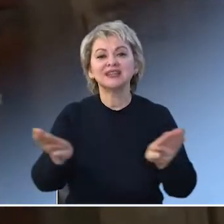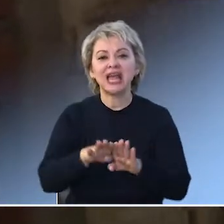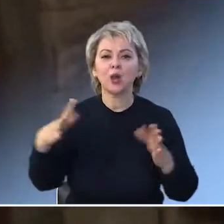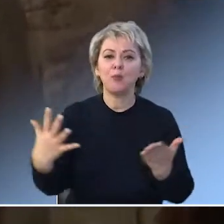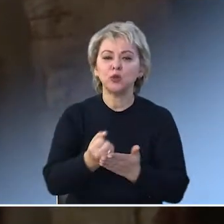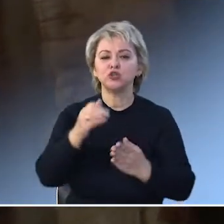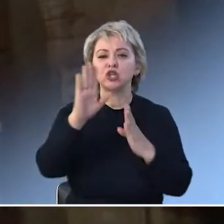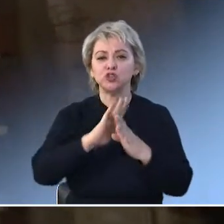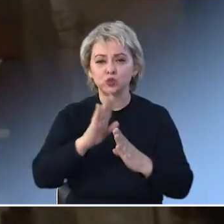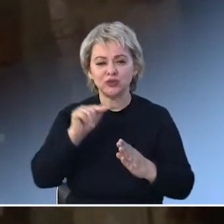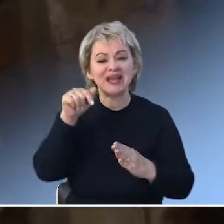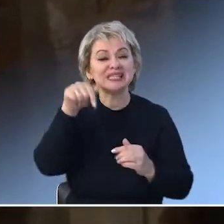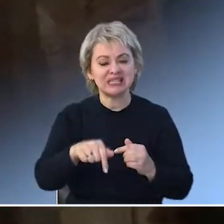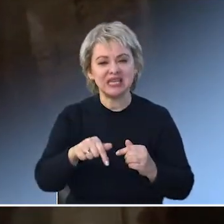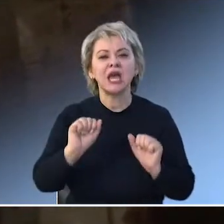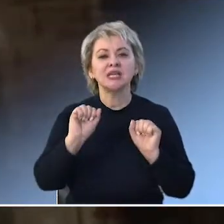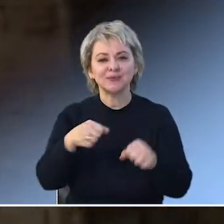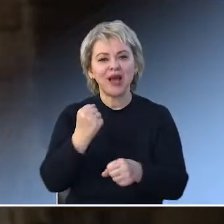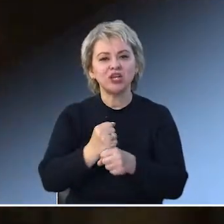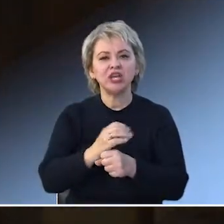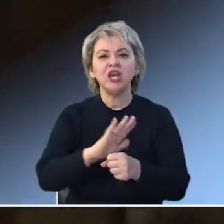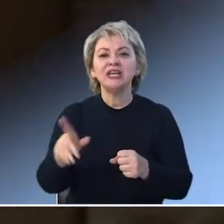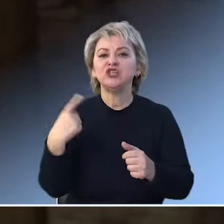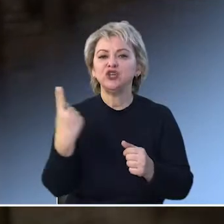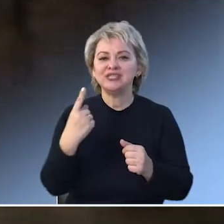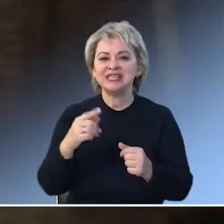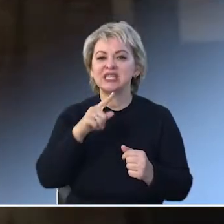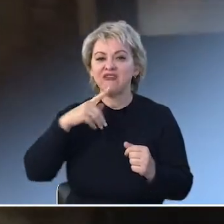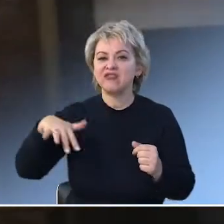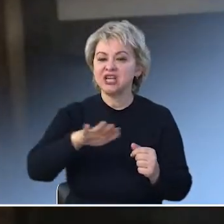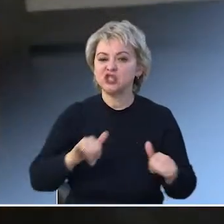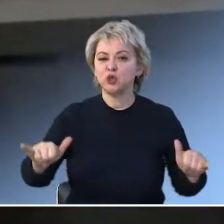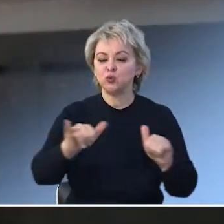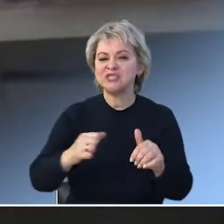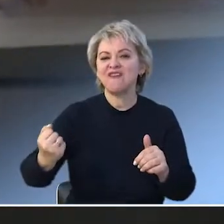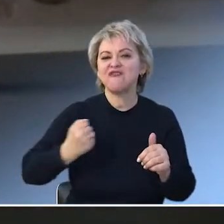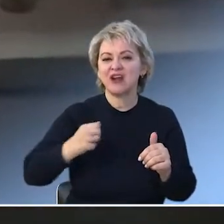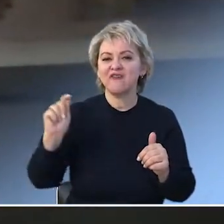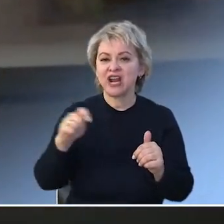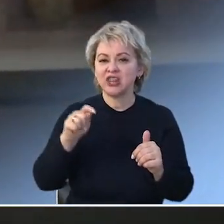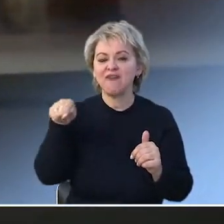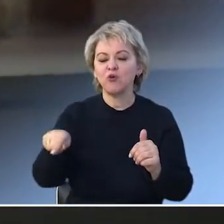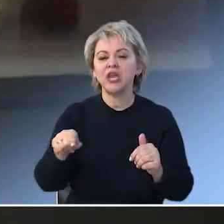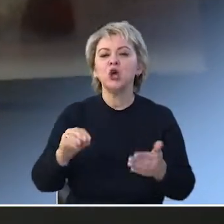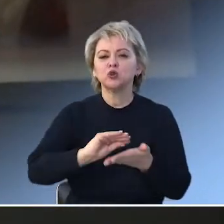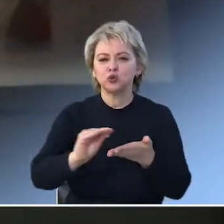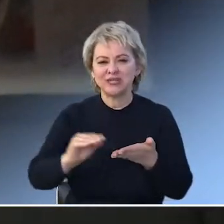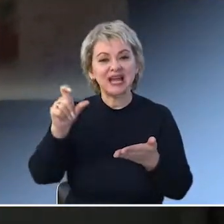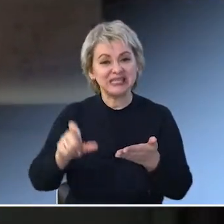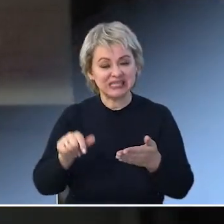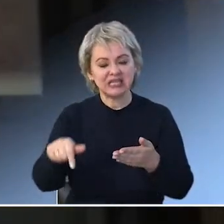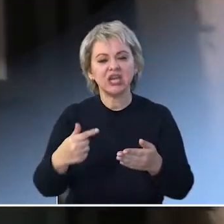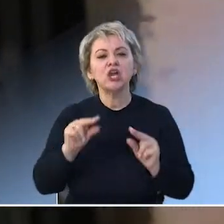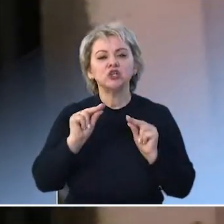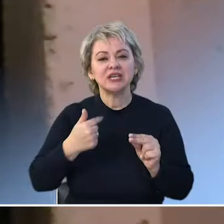уж сложилась судьба, что именно здесь сумели создать чуть ли не единственный в России музей фронтовой журналистики. И,